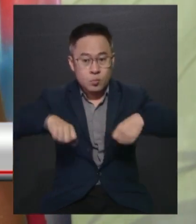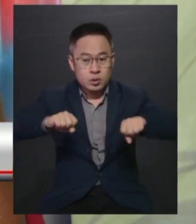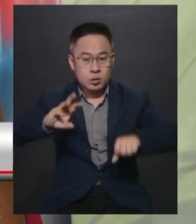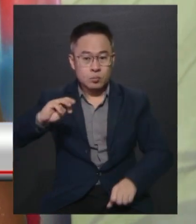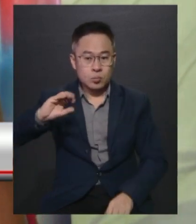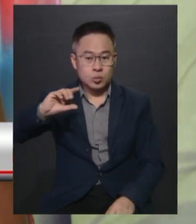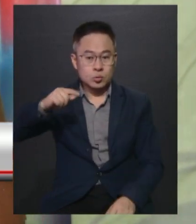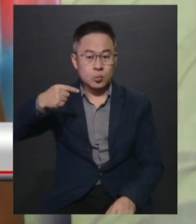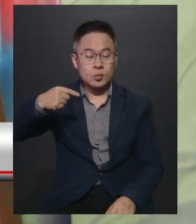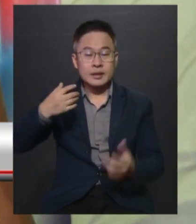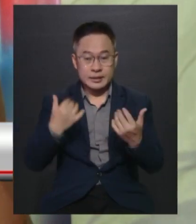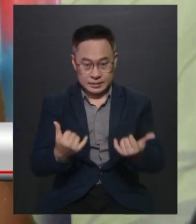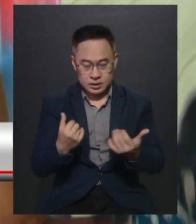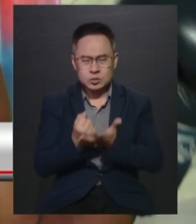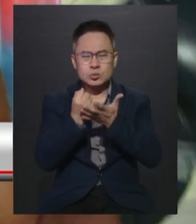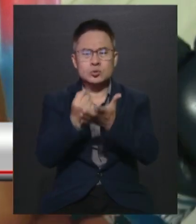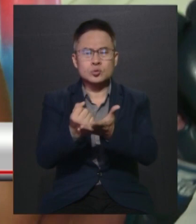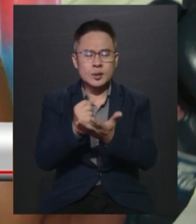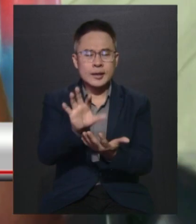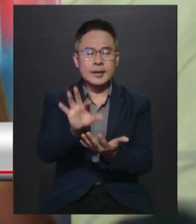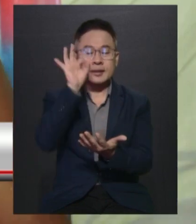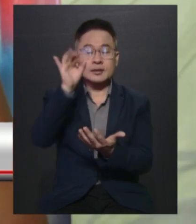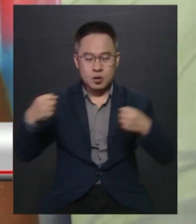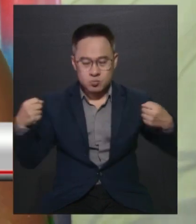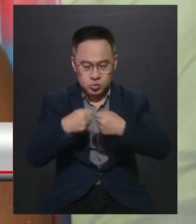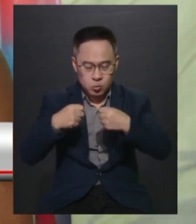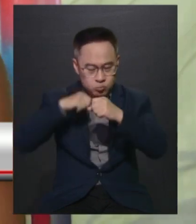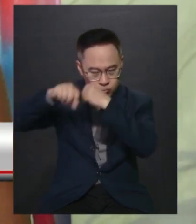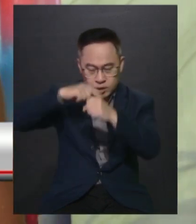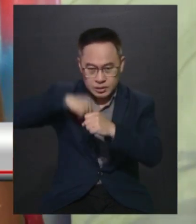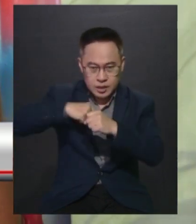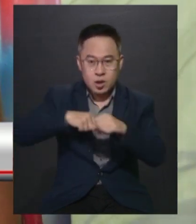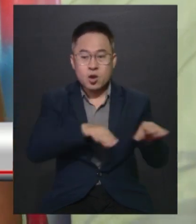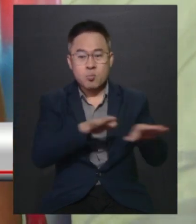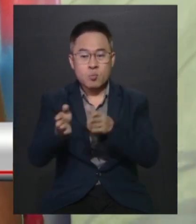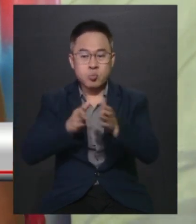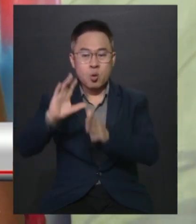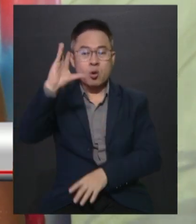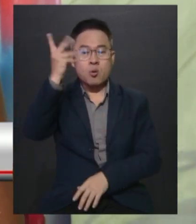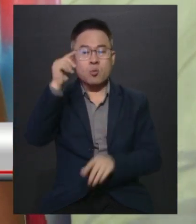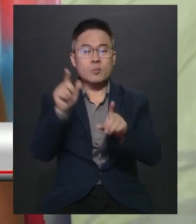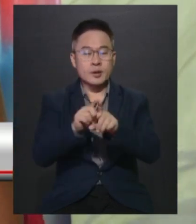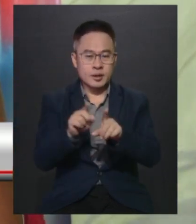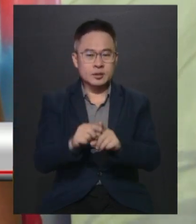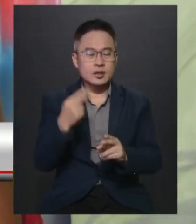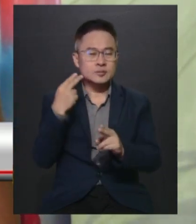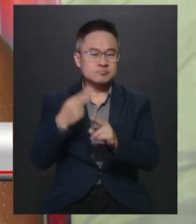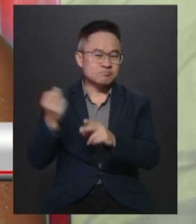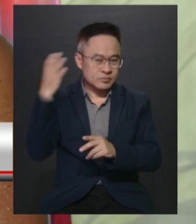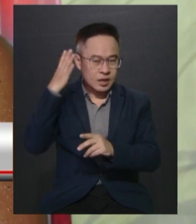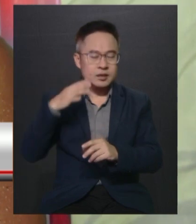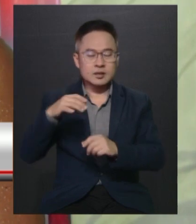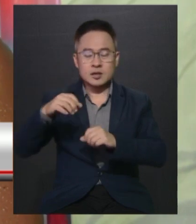ได้มาต่อยในรายการใหญ่ซึ่งแบบพร้อมกับการแข่งรถระดับโลกด้วยนะครับก็ถือเป็นรายการที่สุดยอดและยิ่งใหญ่ด้วย